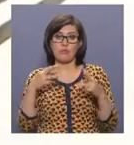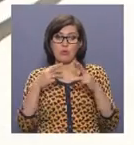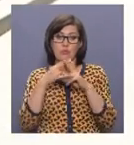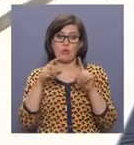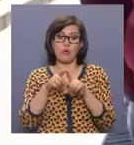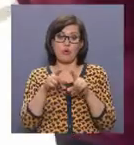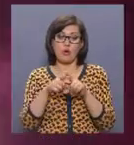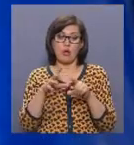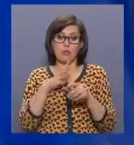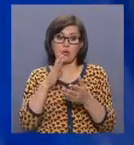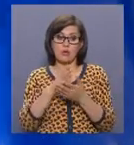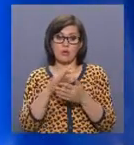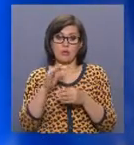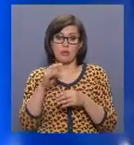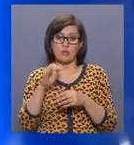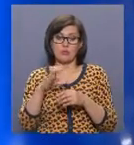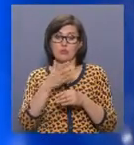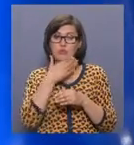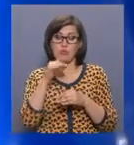мақсап тұр. Пандустар